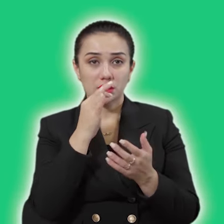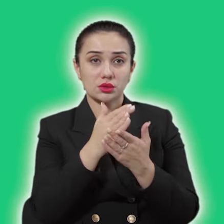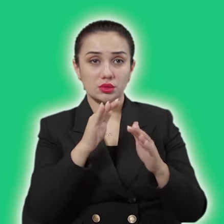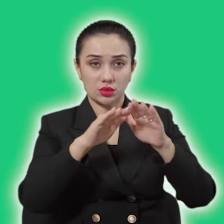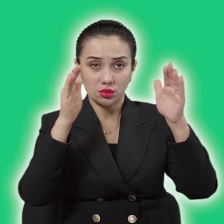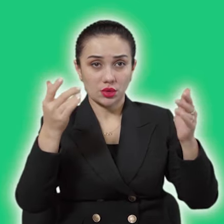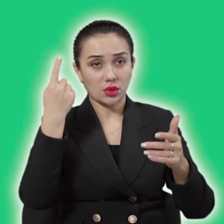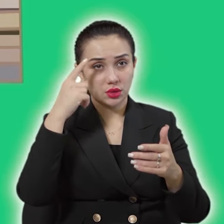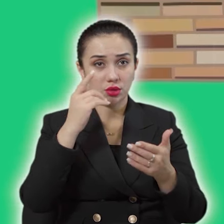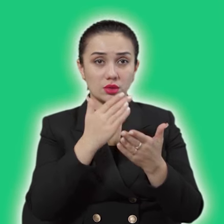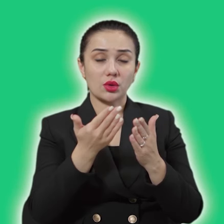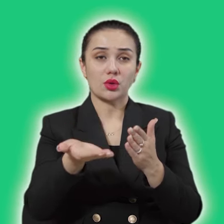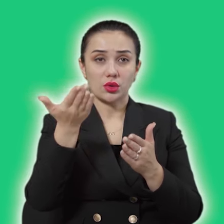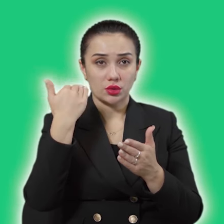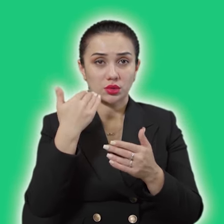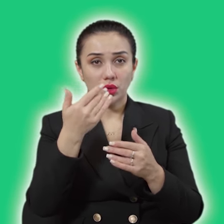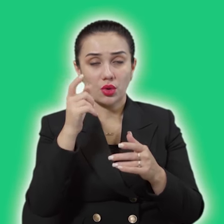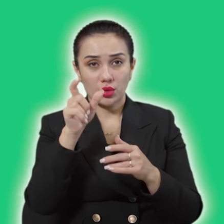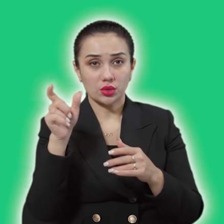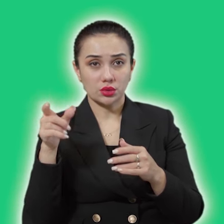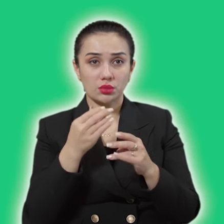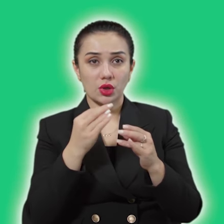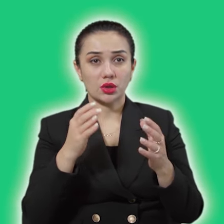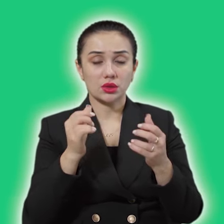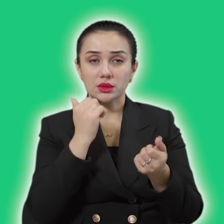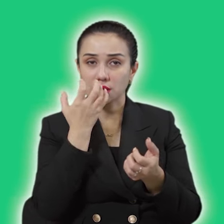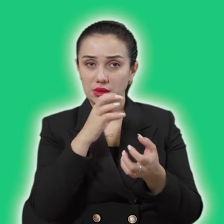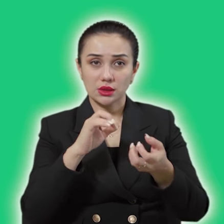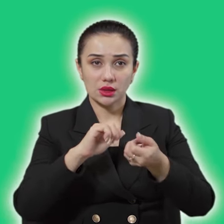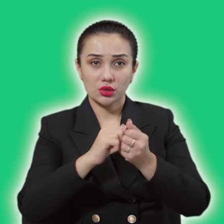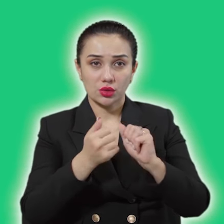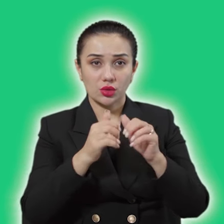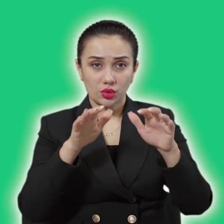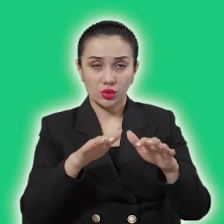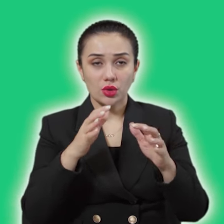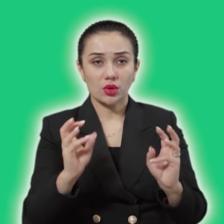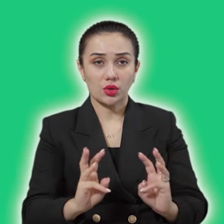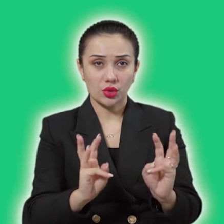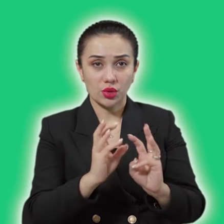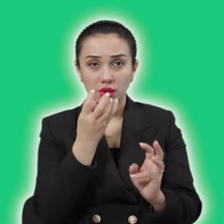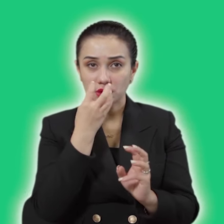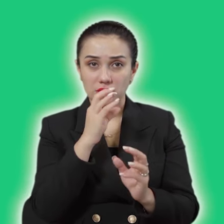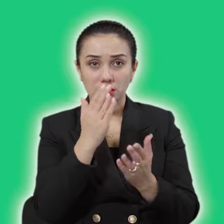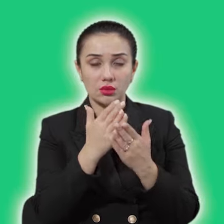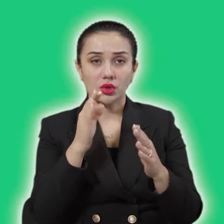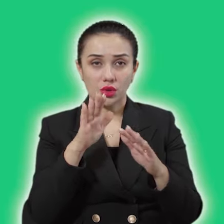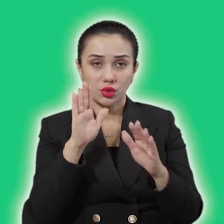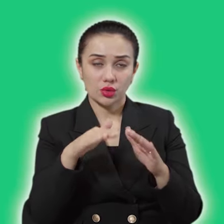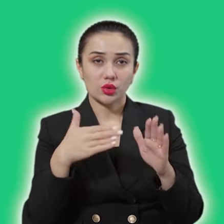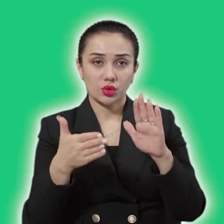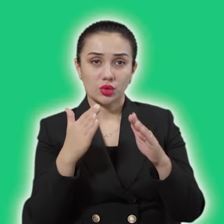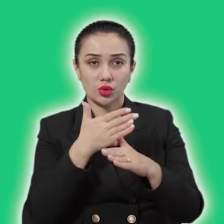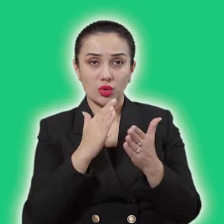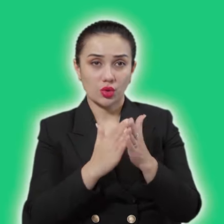aytishicha, tandir ixtiro qilinishidan ham oldin odamlar nonni qizigan toshlarga yoki toshlarni olov yoqib qizdirib, keyin